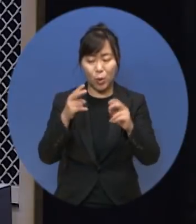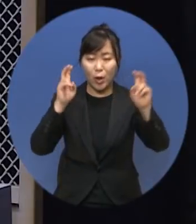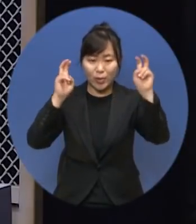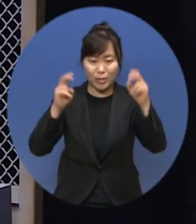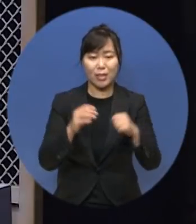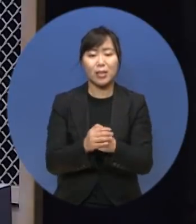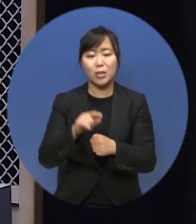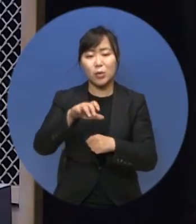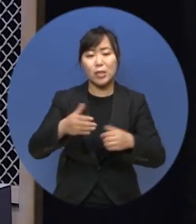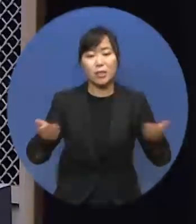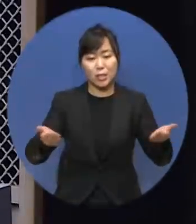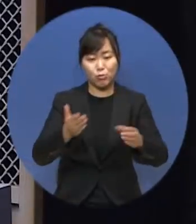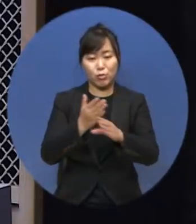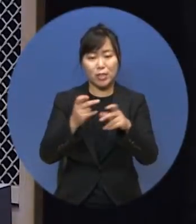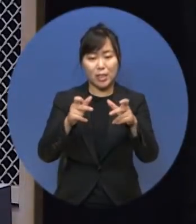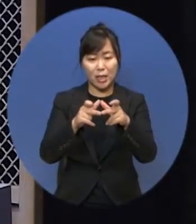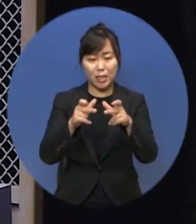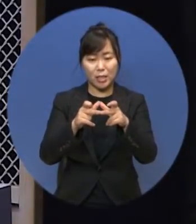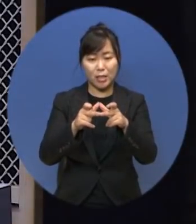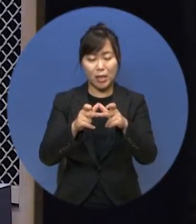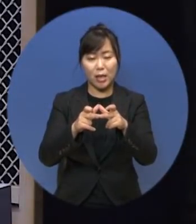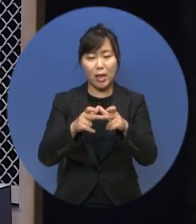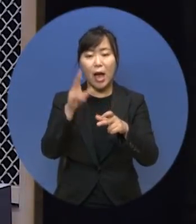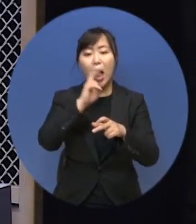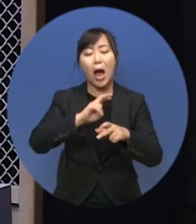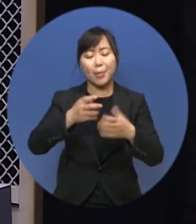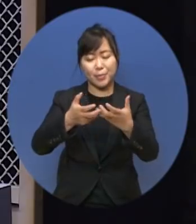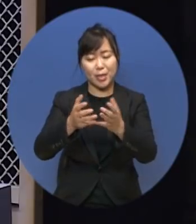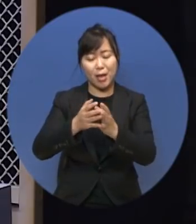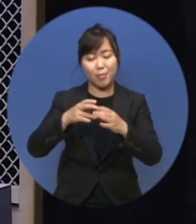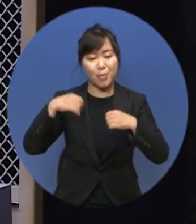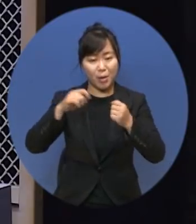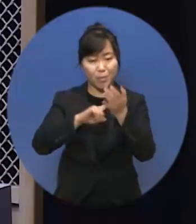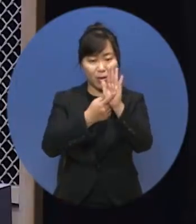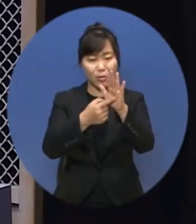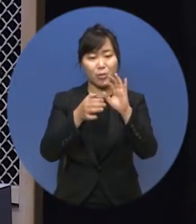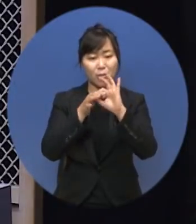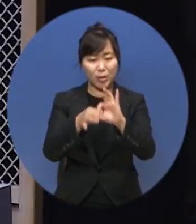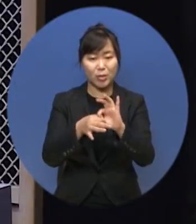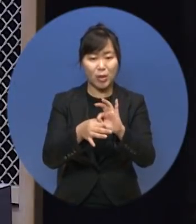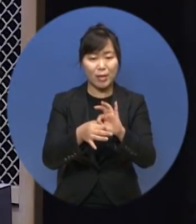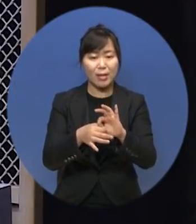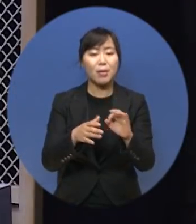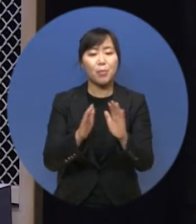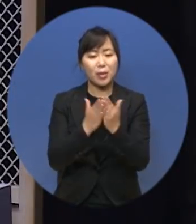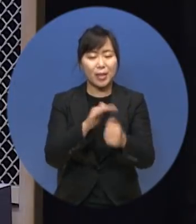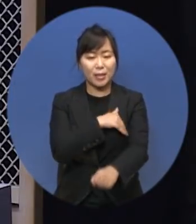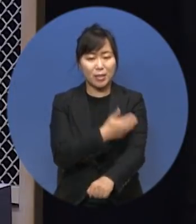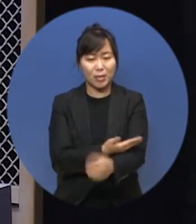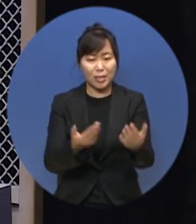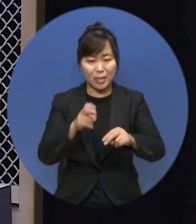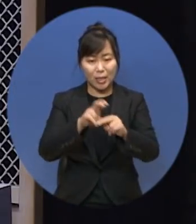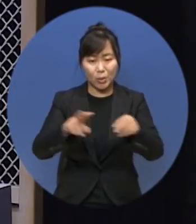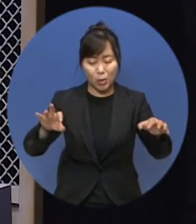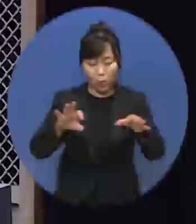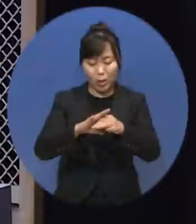이곳에 근무하는 장애인들은 합창 공연을 통해서 이제 본인의 재능을 이제 일자리로 연계해서 활동을 하고